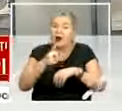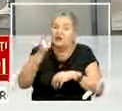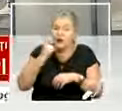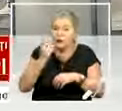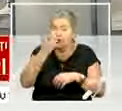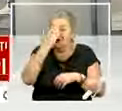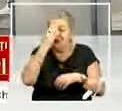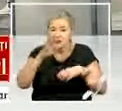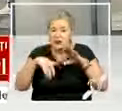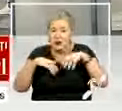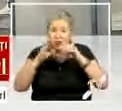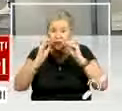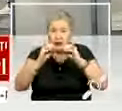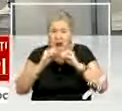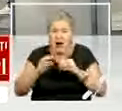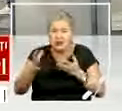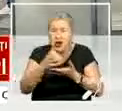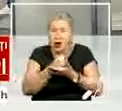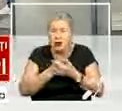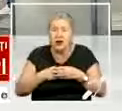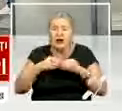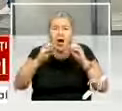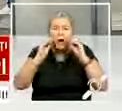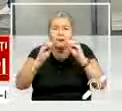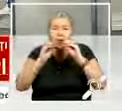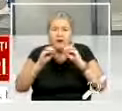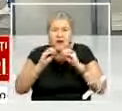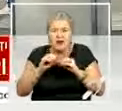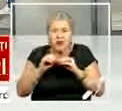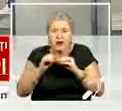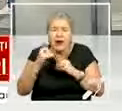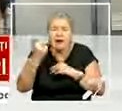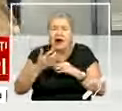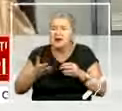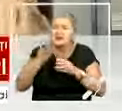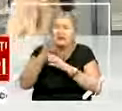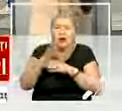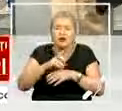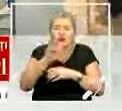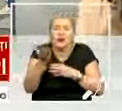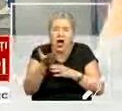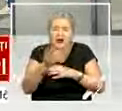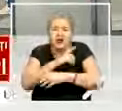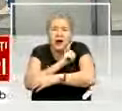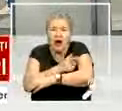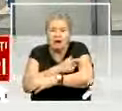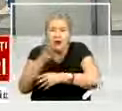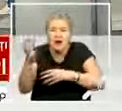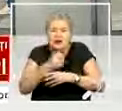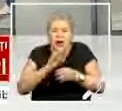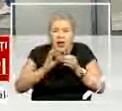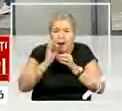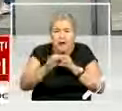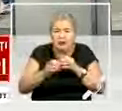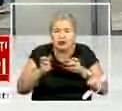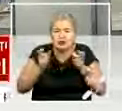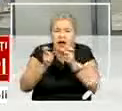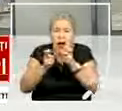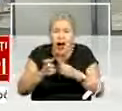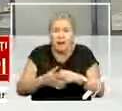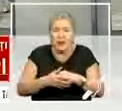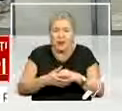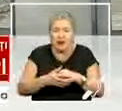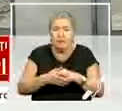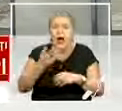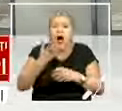Ministerului Educației, s-au strâns câteva zeci de profesori care s-au dus acolo pentru a cere autorităților să ia măsuri și să-i protejeze. Au cerut